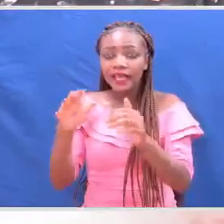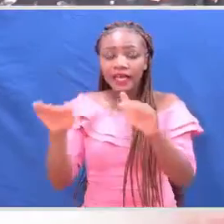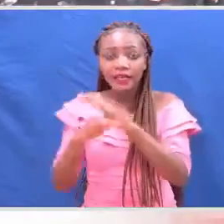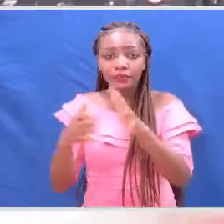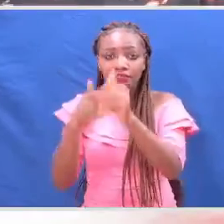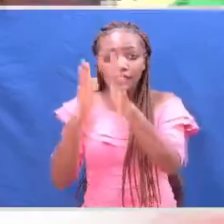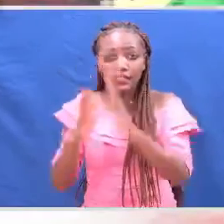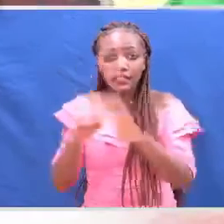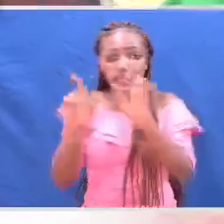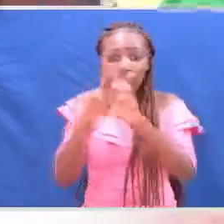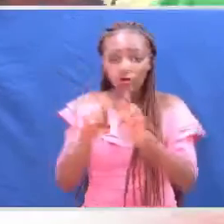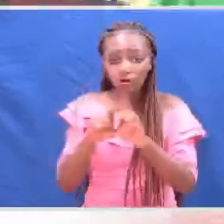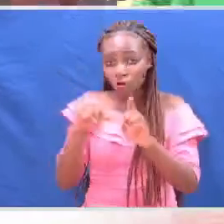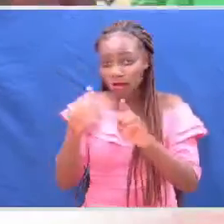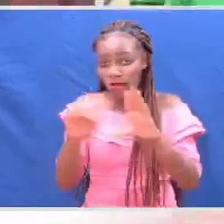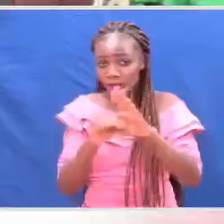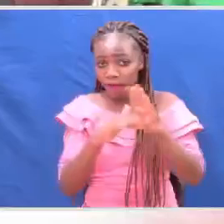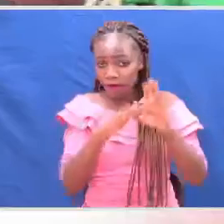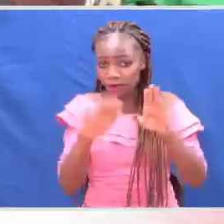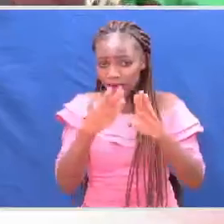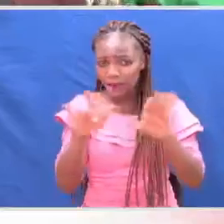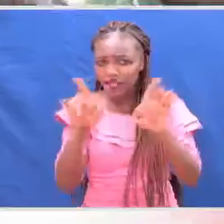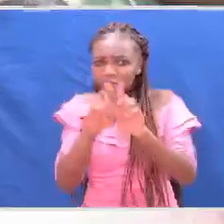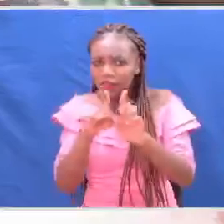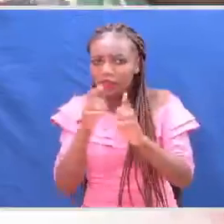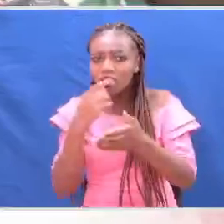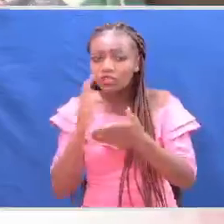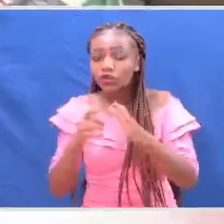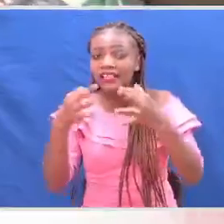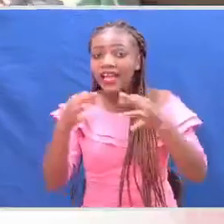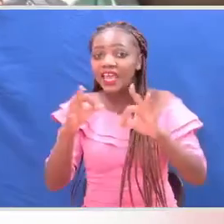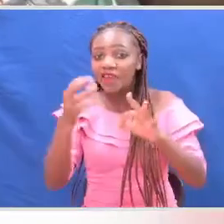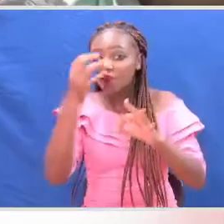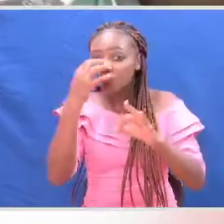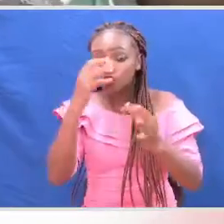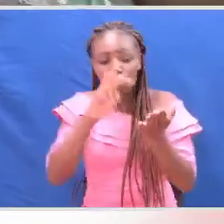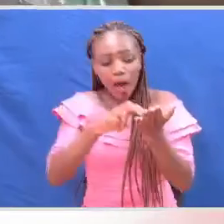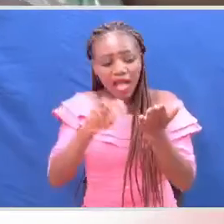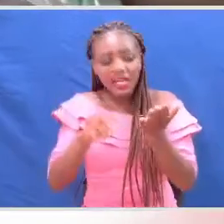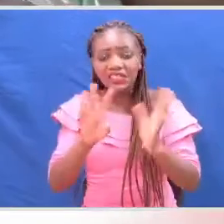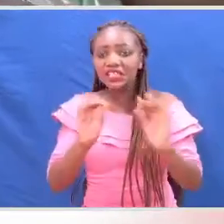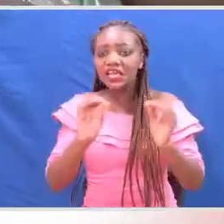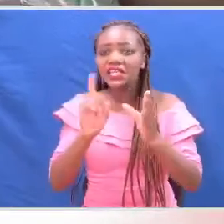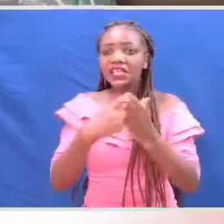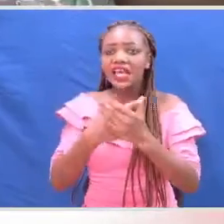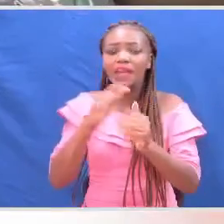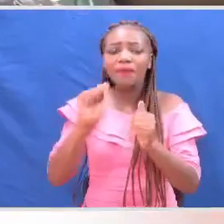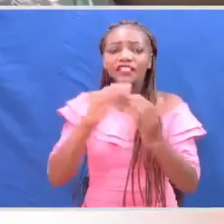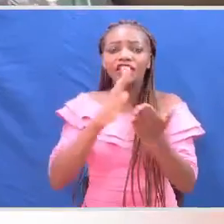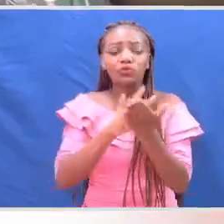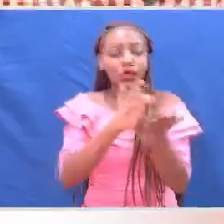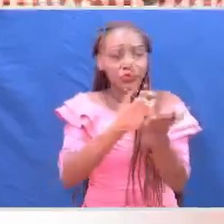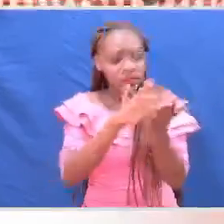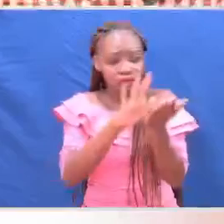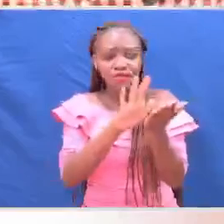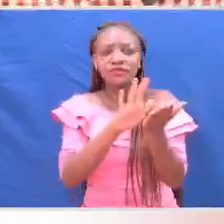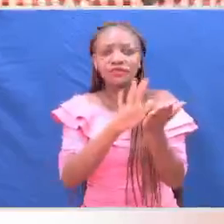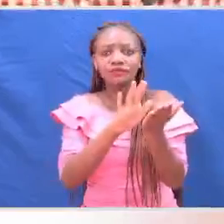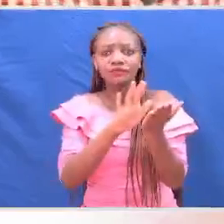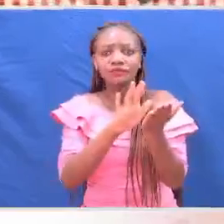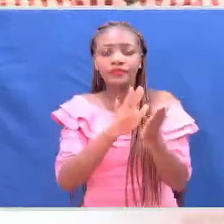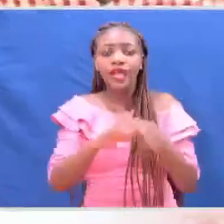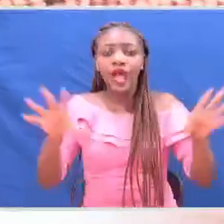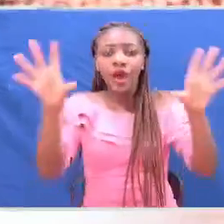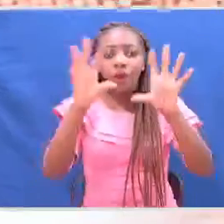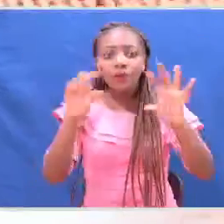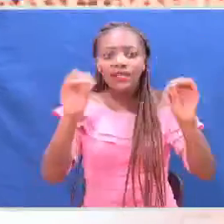Lugari Ayub Savula, wanasema endapo naibu wa rais hatujiuzulu hawana budi kumng'atua mamlakani. President, we